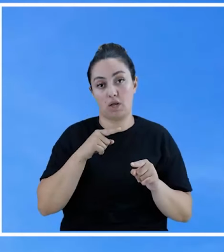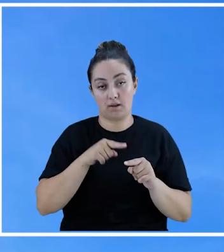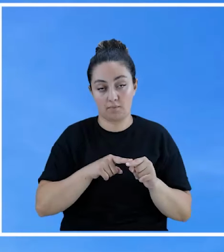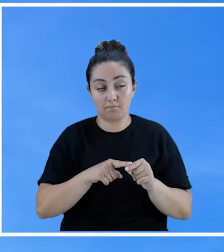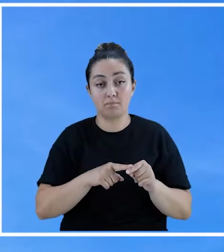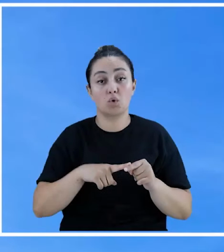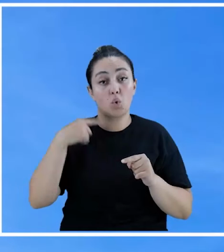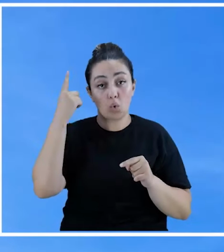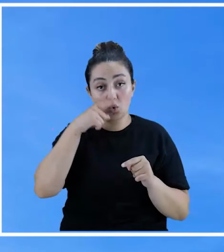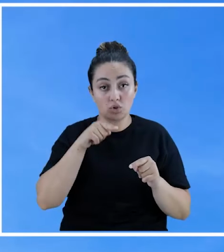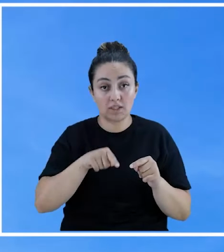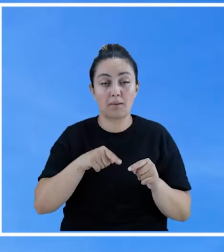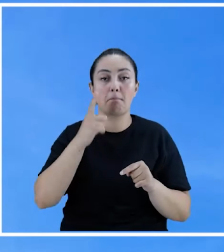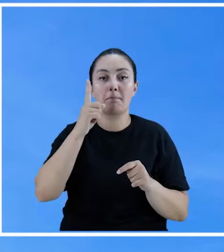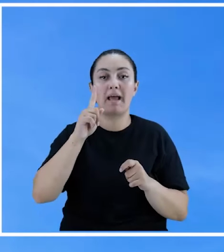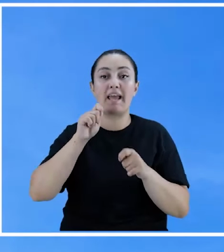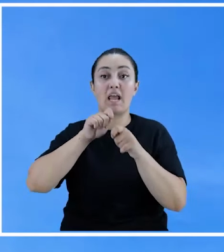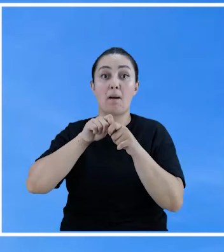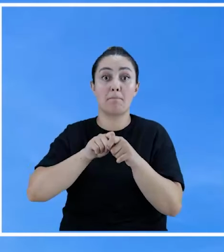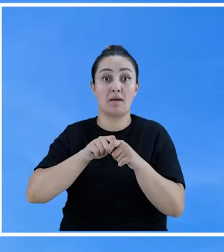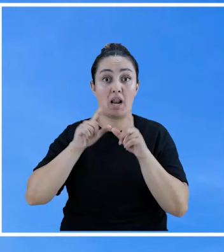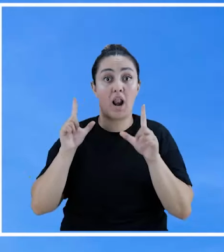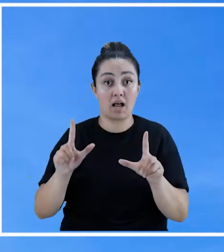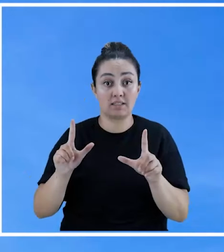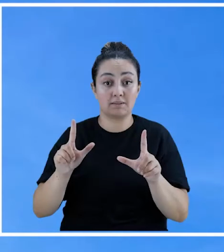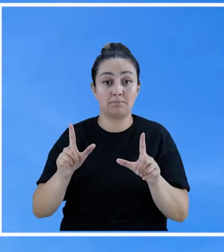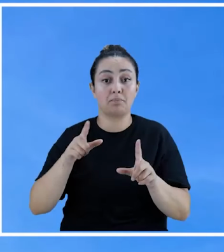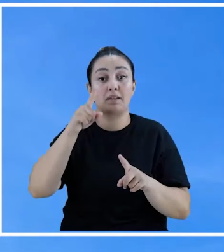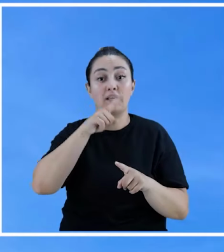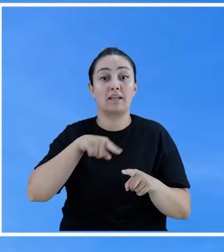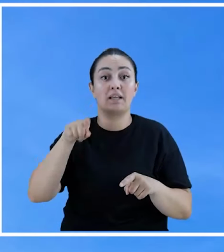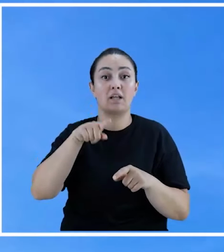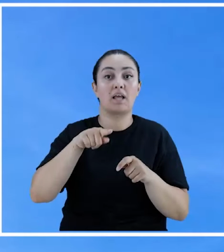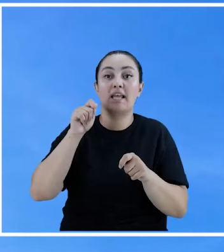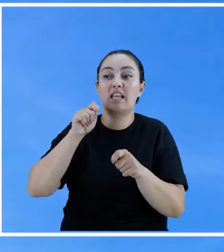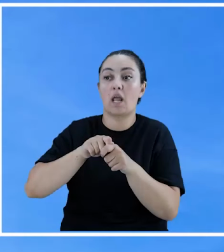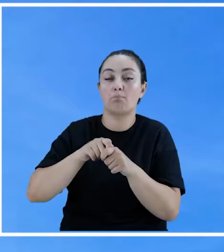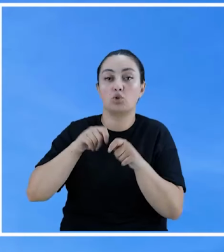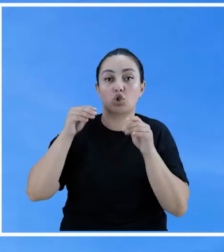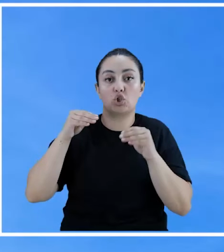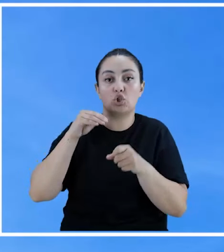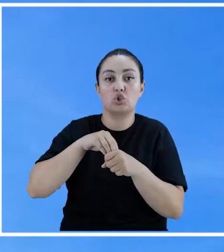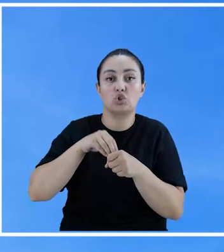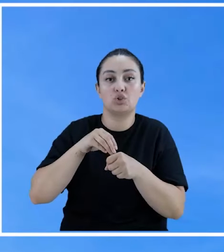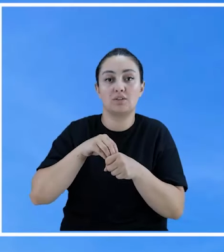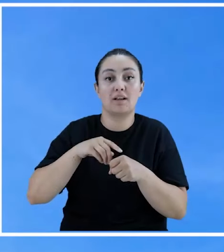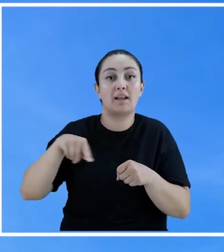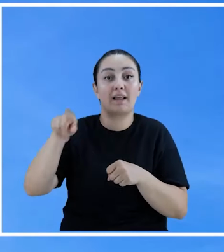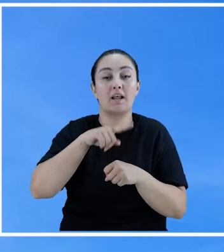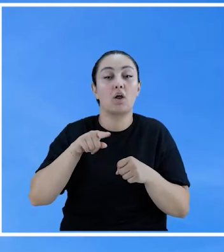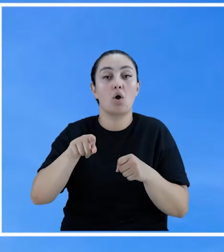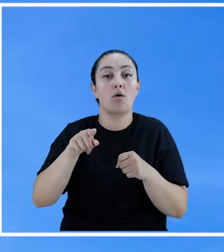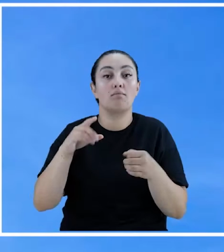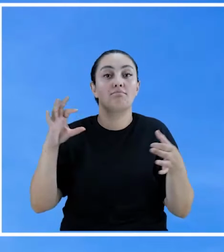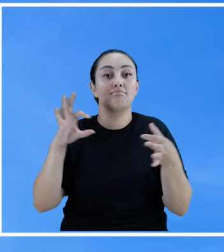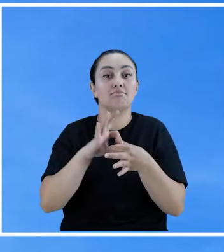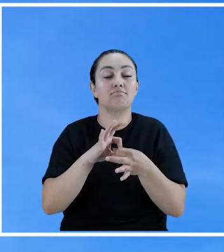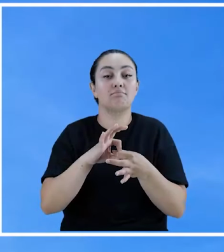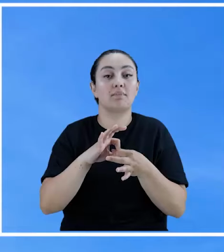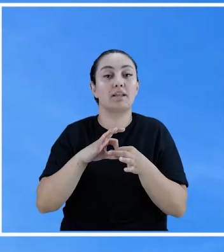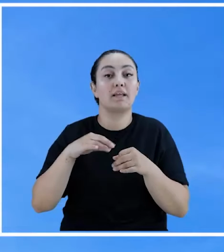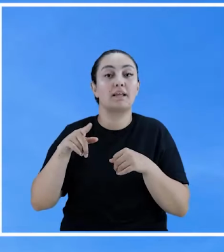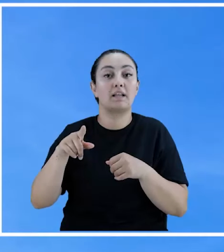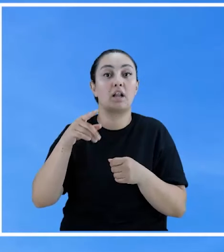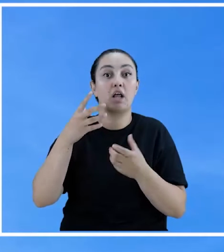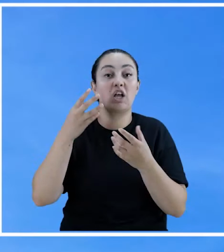sıvılaşma. Dolayısıyla mesela bir yapı mı aldınız? Siz zemin etüdü mü yapıldı? Bakacaksınız yani burada sıvılaşma var mı? Varsa